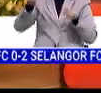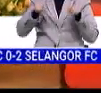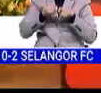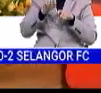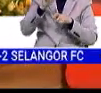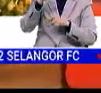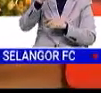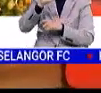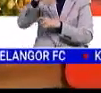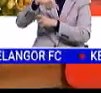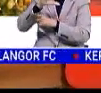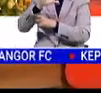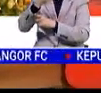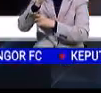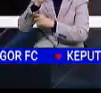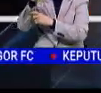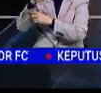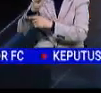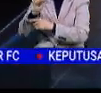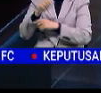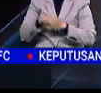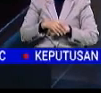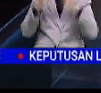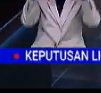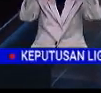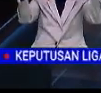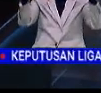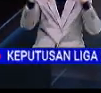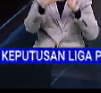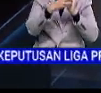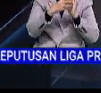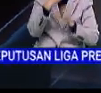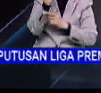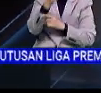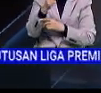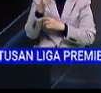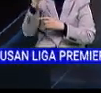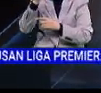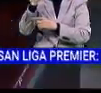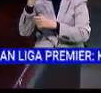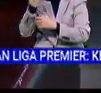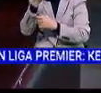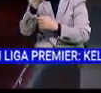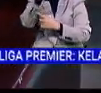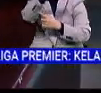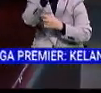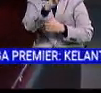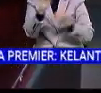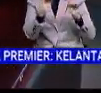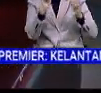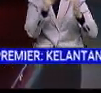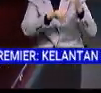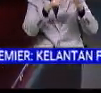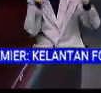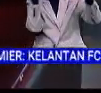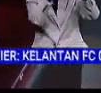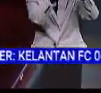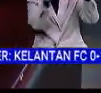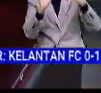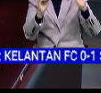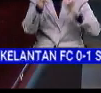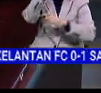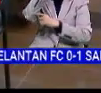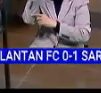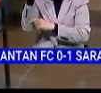Cepa. Beliau mengulas kenyataan Presiden UMNO Datuk Seri Dr. Ahmad Zahid Hamidi yang mendakwa kerajaan PN tidak mempunyai hala tuju